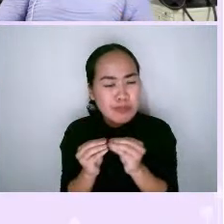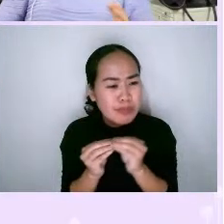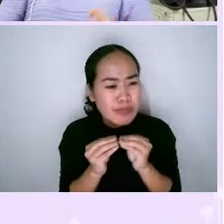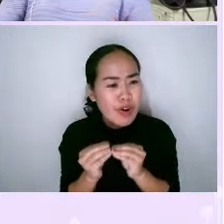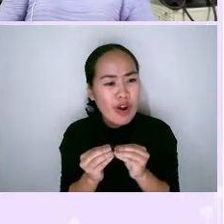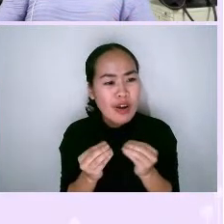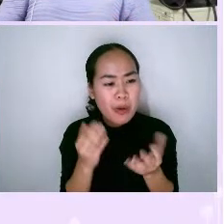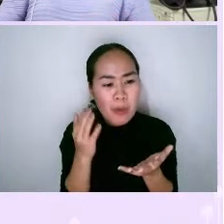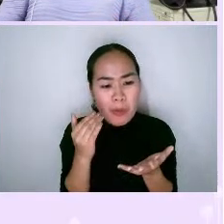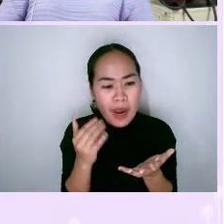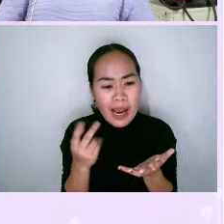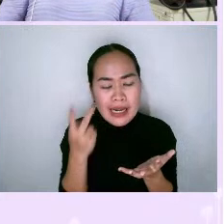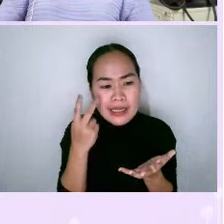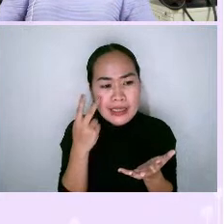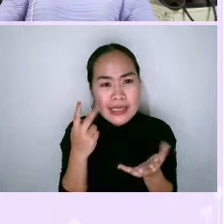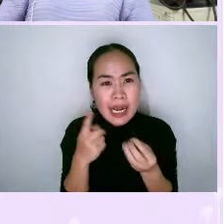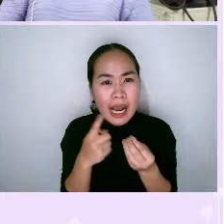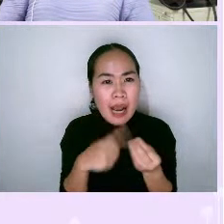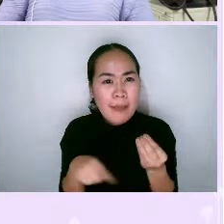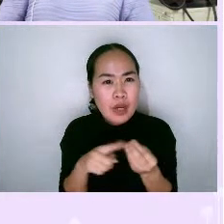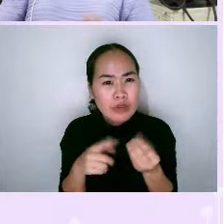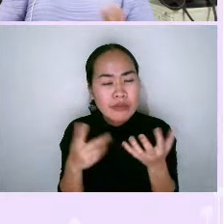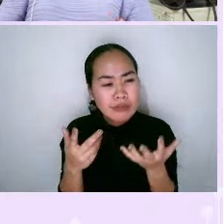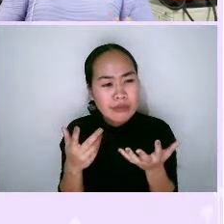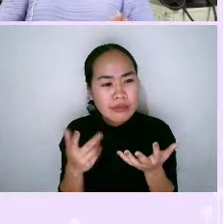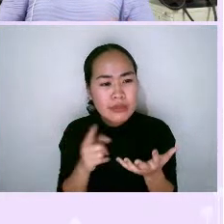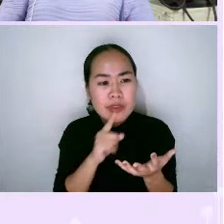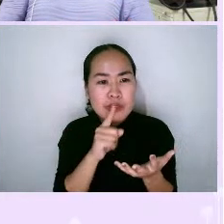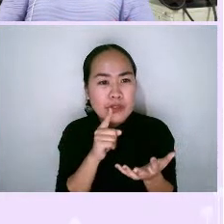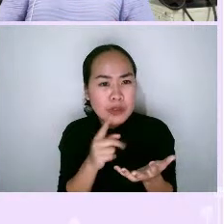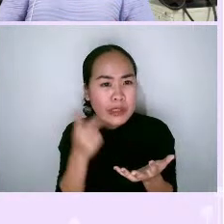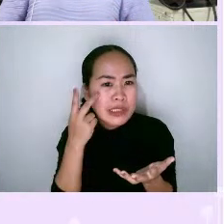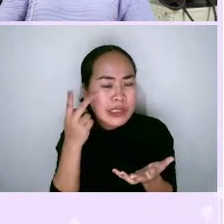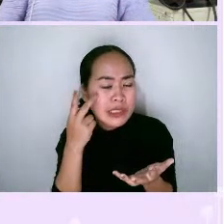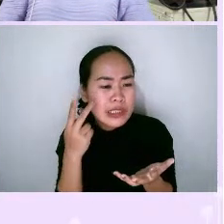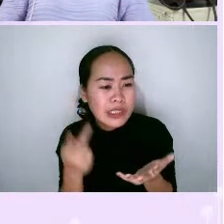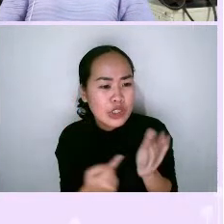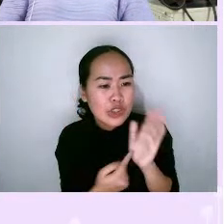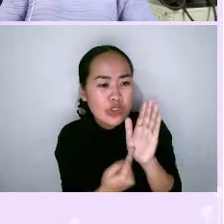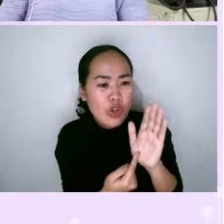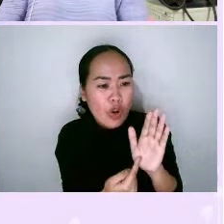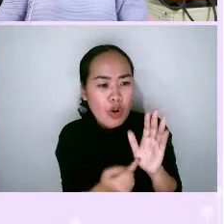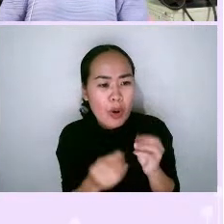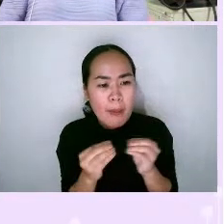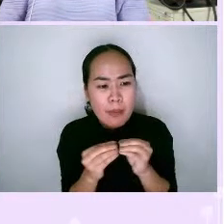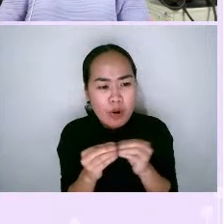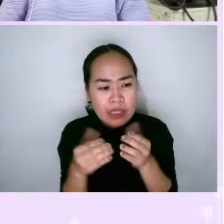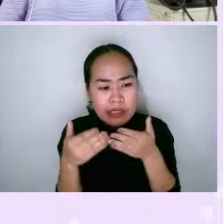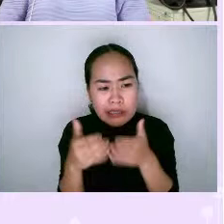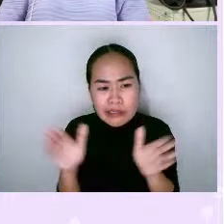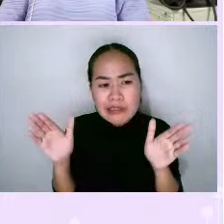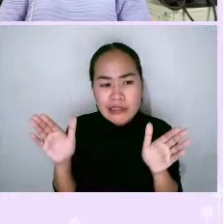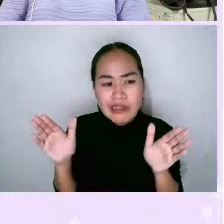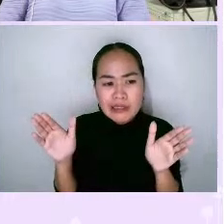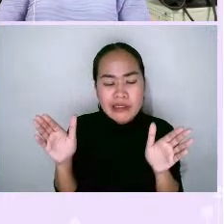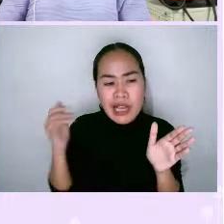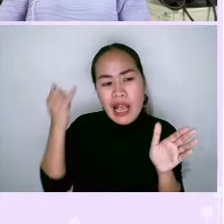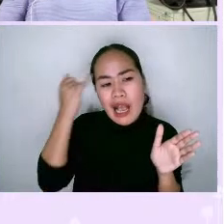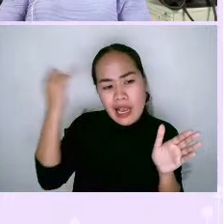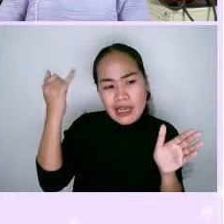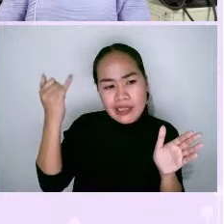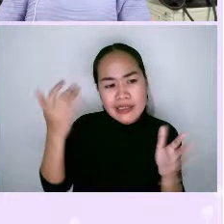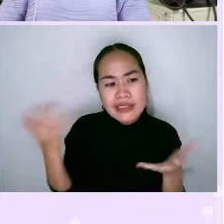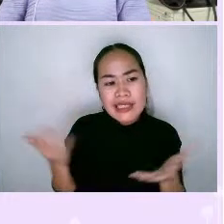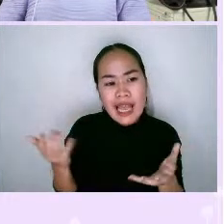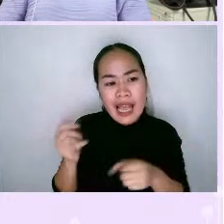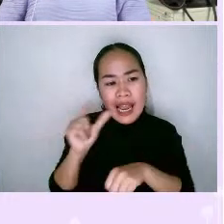kaalaman in terms of curriculum, but also napapakilala tayo sa mas malawak na perspective sa ating labor market. Ano ba